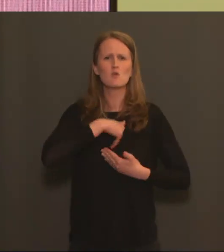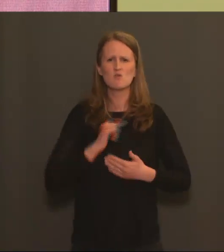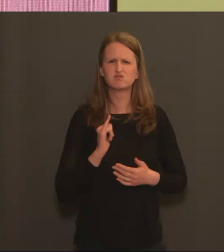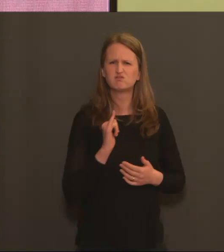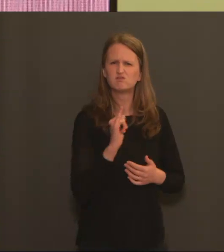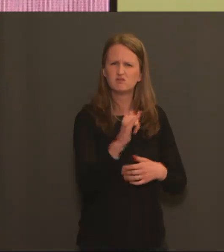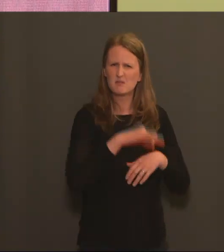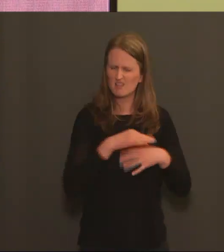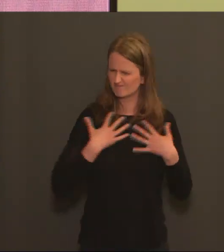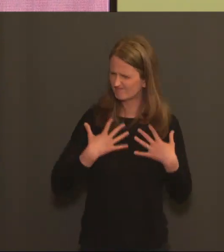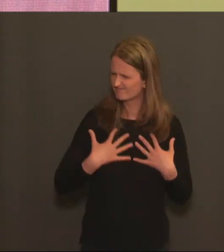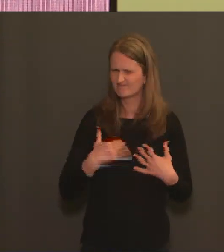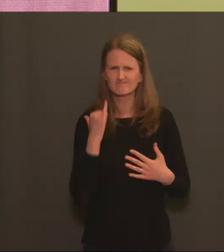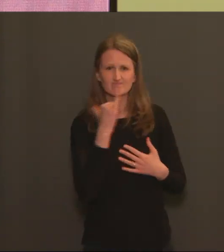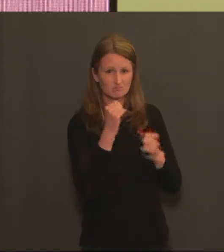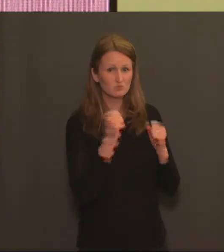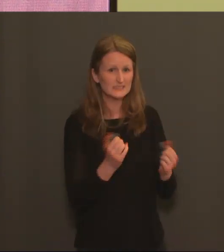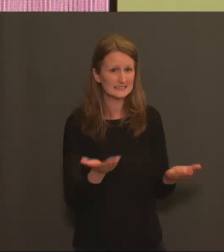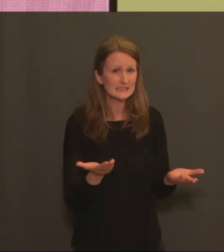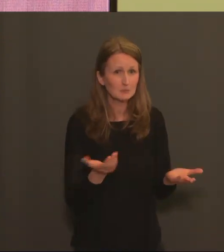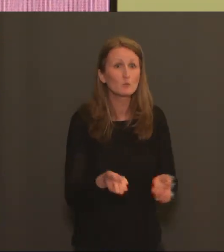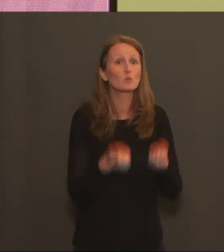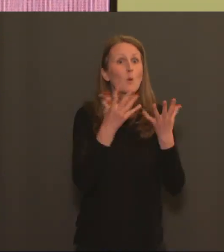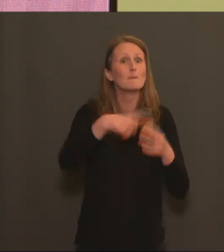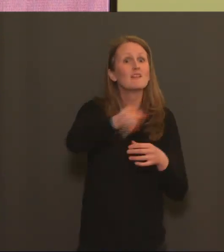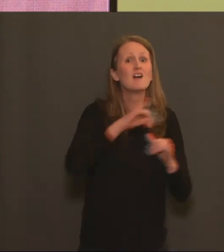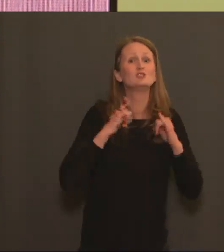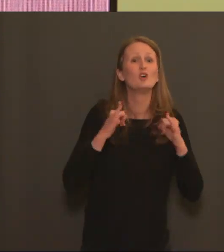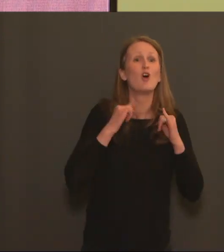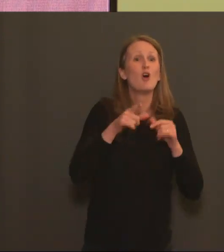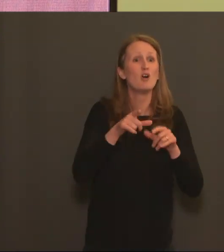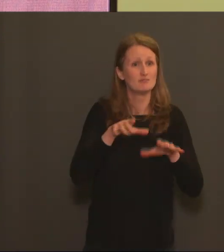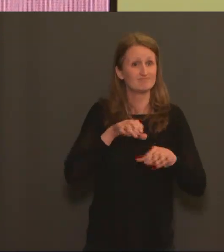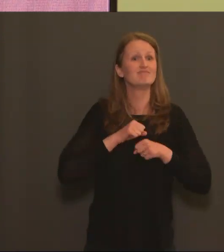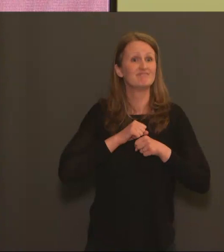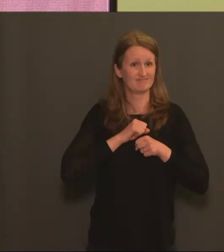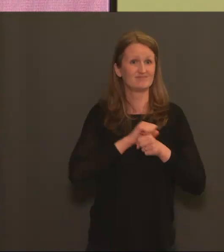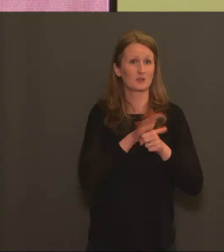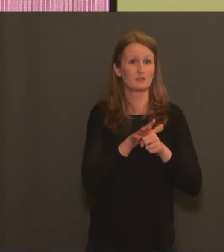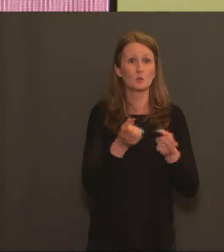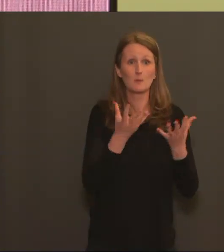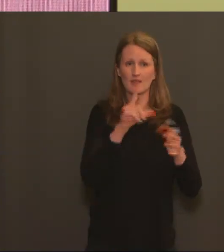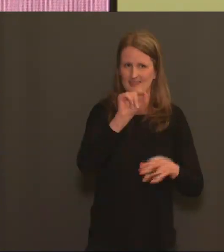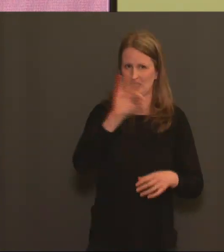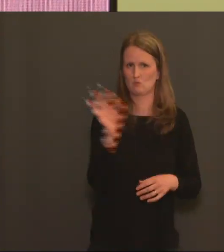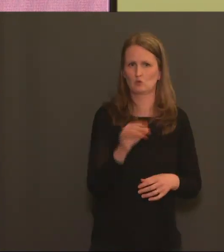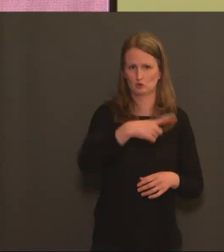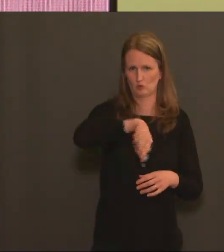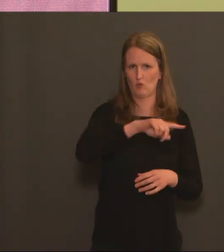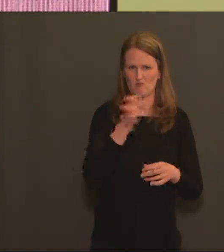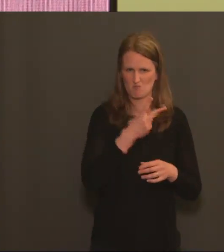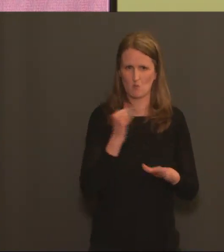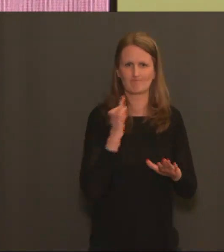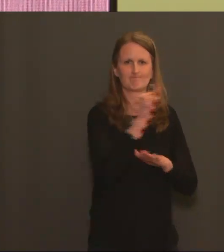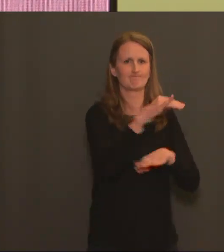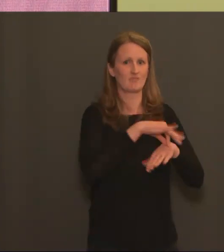moins 10% des personnes qui ont fait un Covid, même s'il n'a pas été sévère. Que les personnes infectées peuvent se retrouver à l'hôpital. On sait que